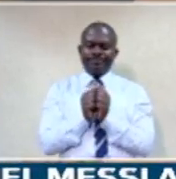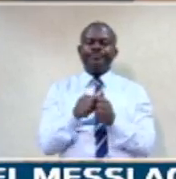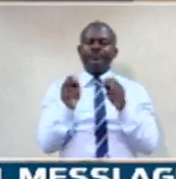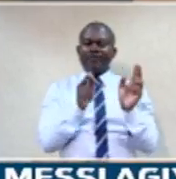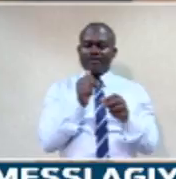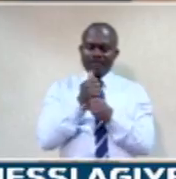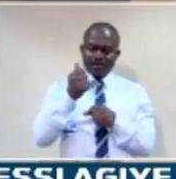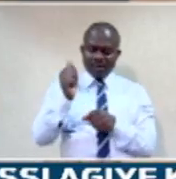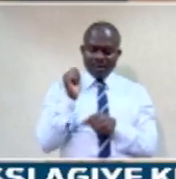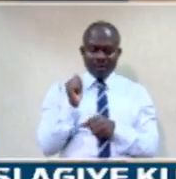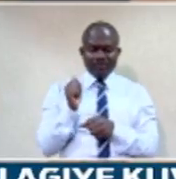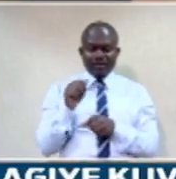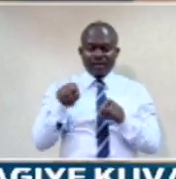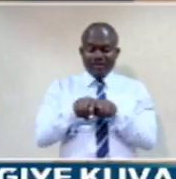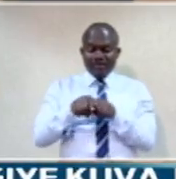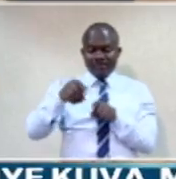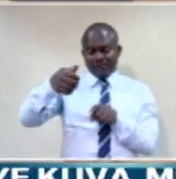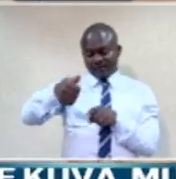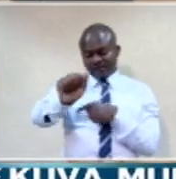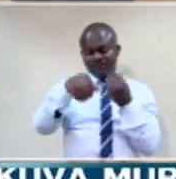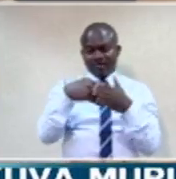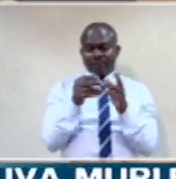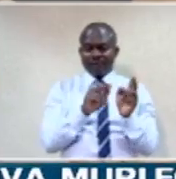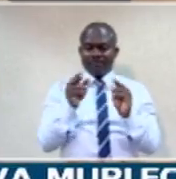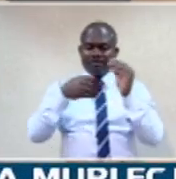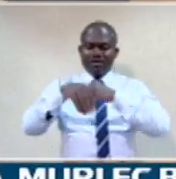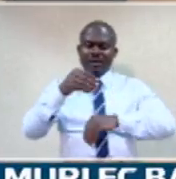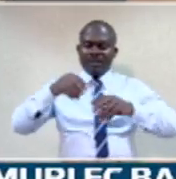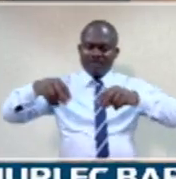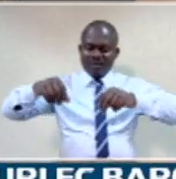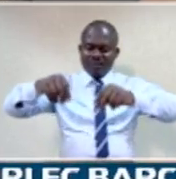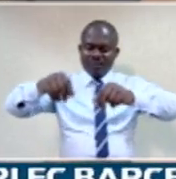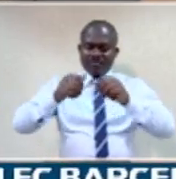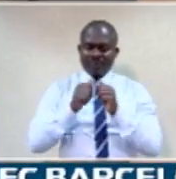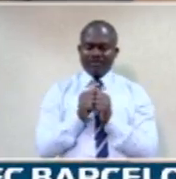bakora nk'abo ngabo basanzwe bacuruza ifu